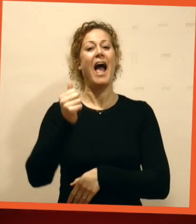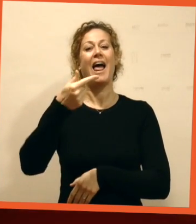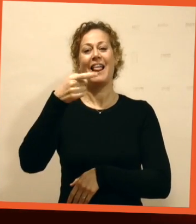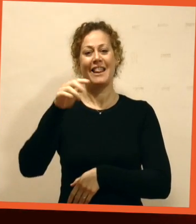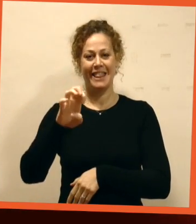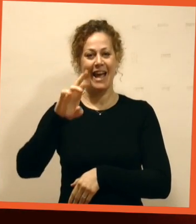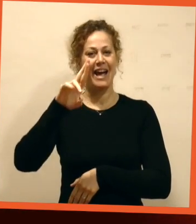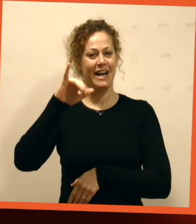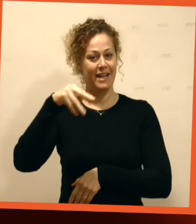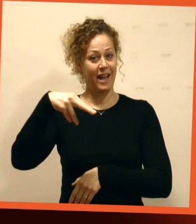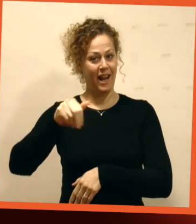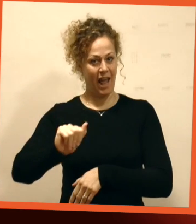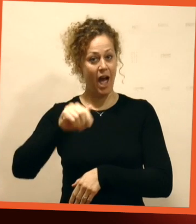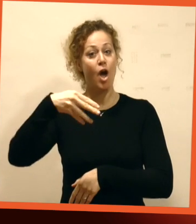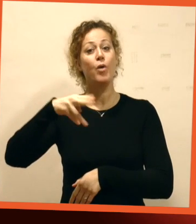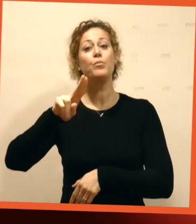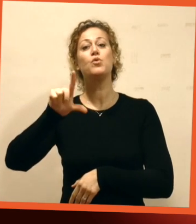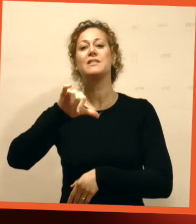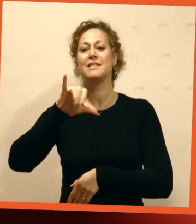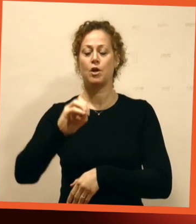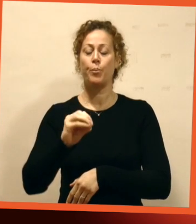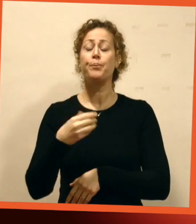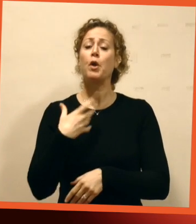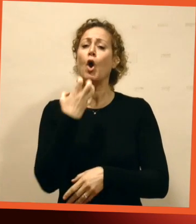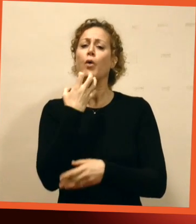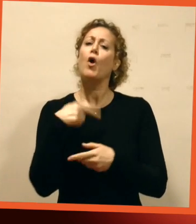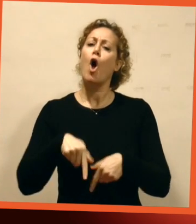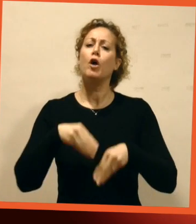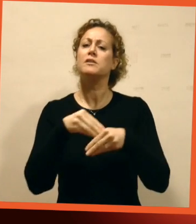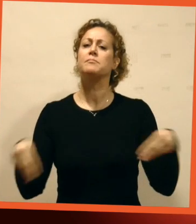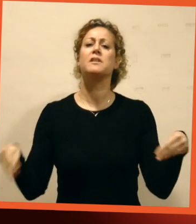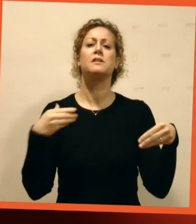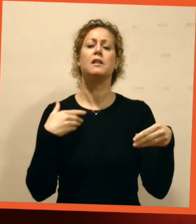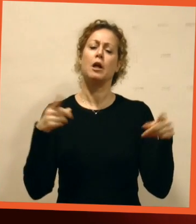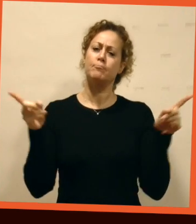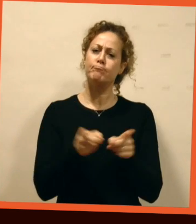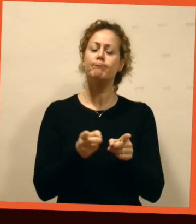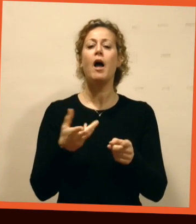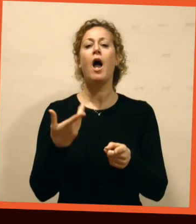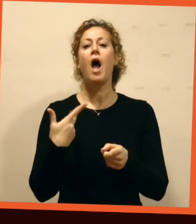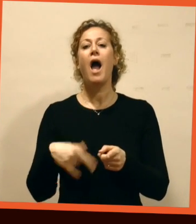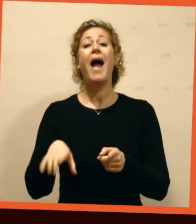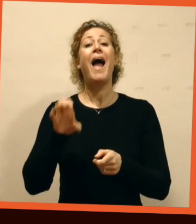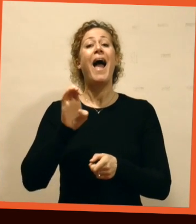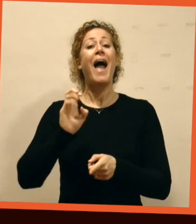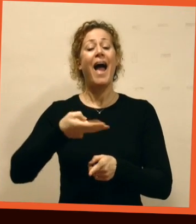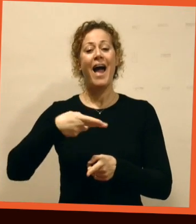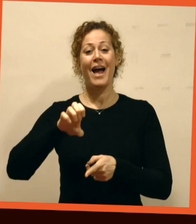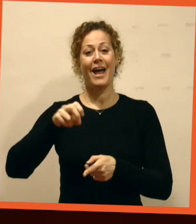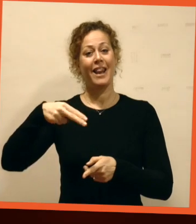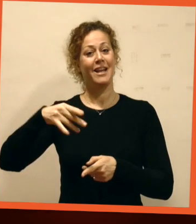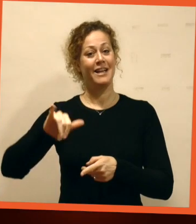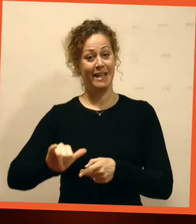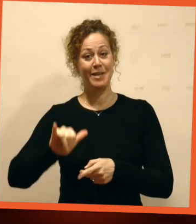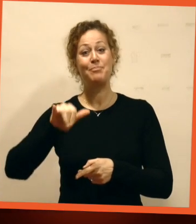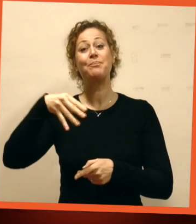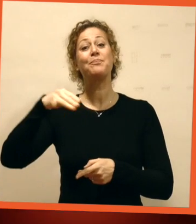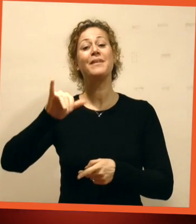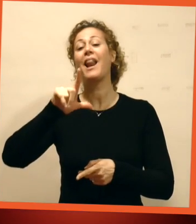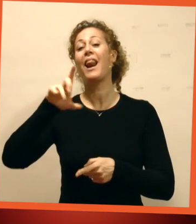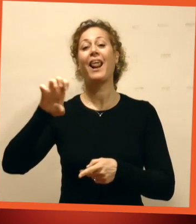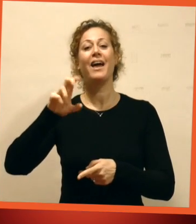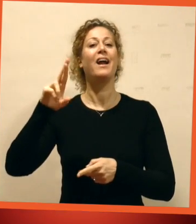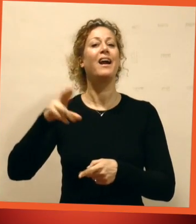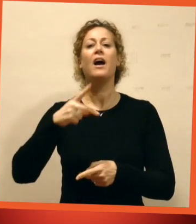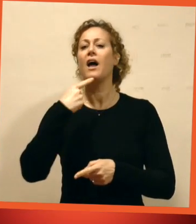una citazione, così per fare un po' anche il colto, che dice di Henry Miller, che dice: l'arte non ci insegna nulla, salvo il